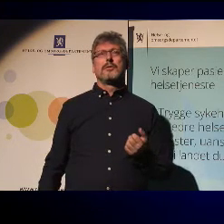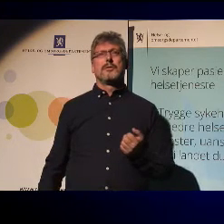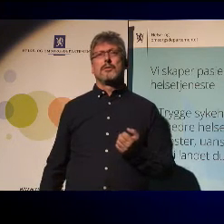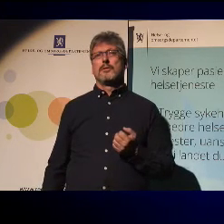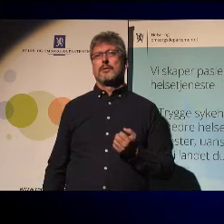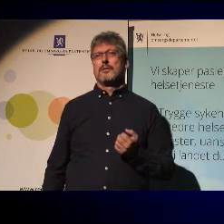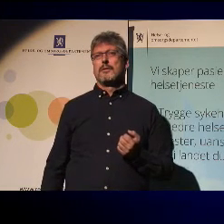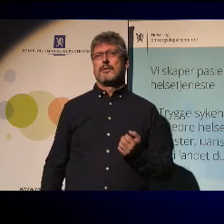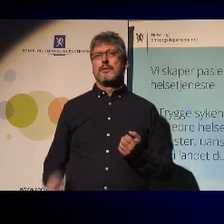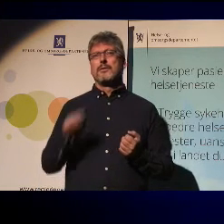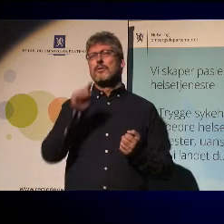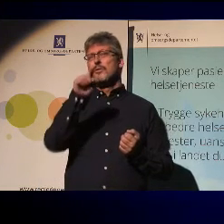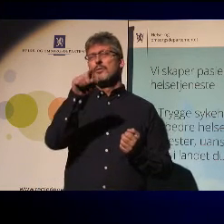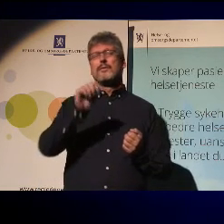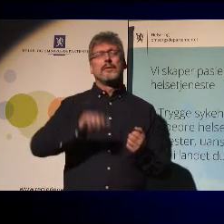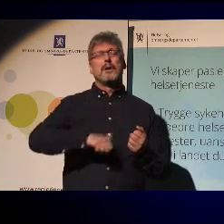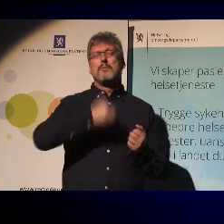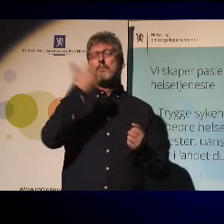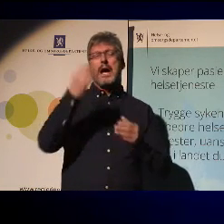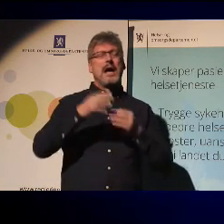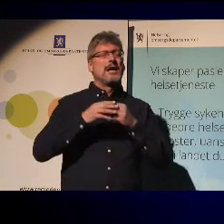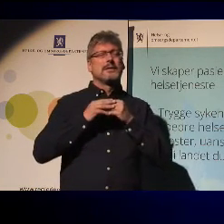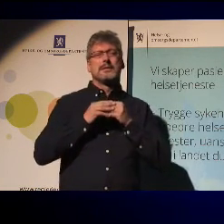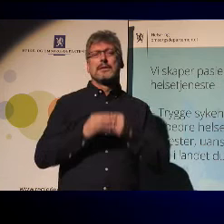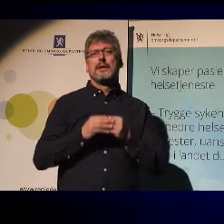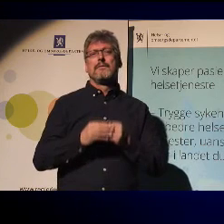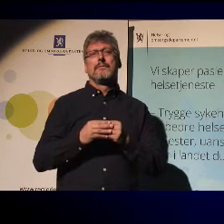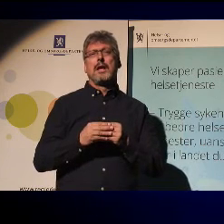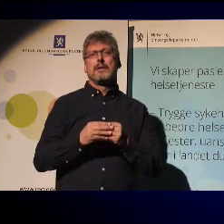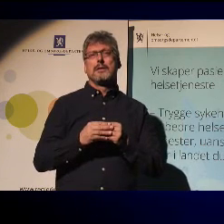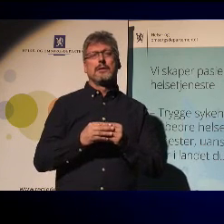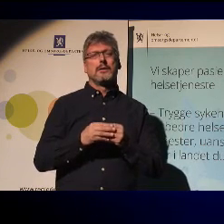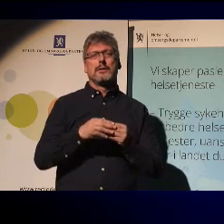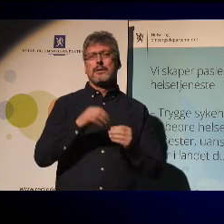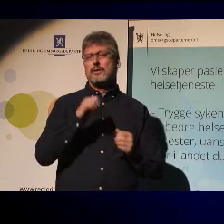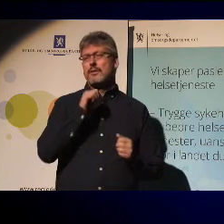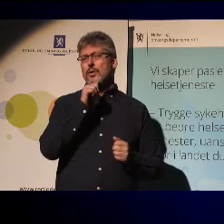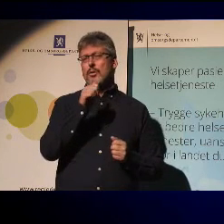Du var min bästa vän, Tommy,